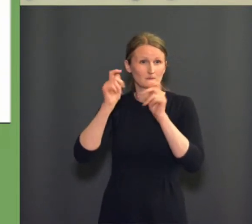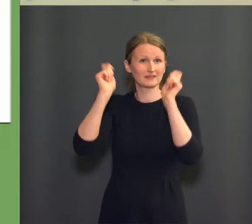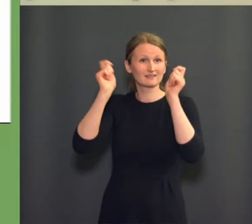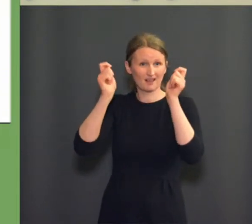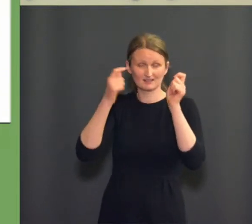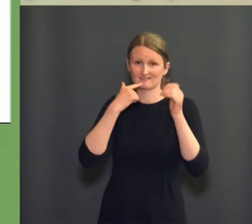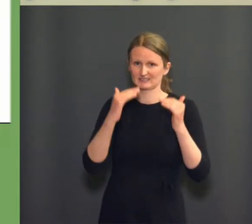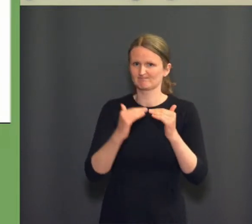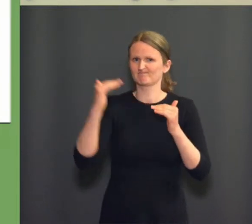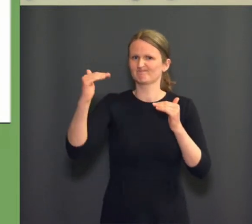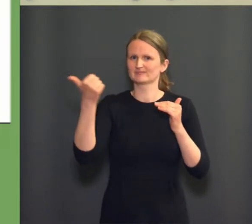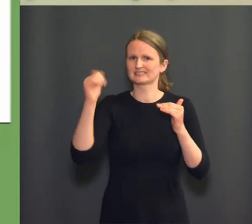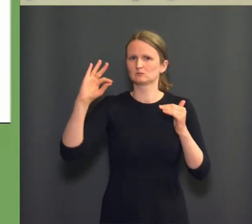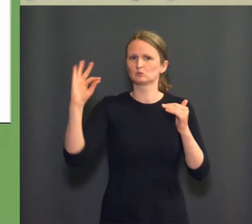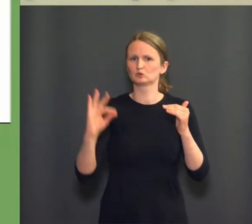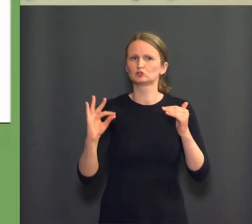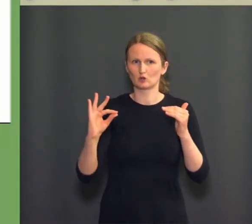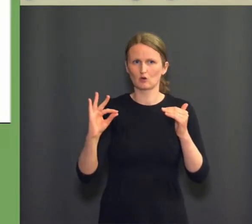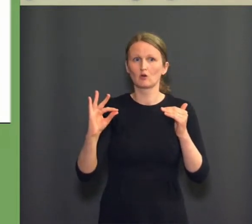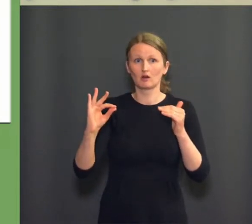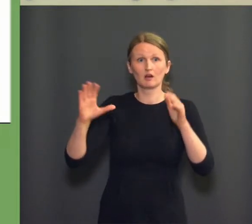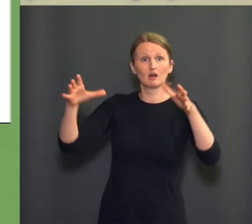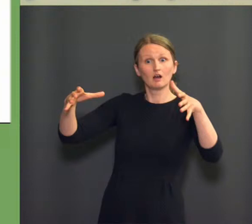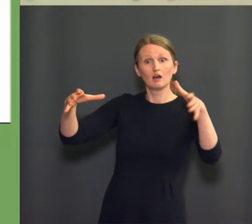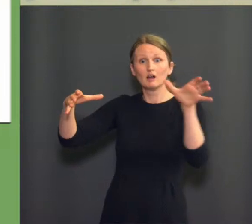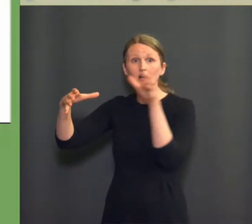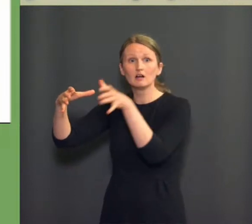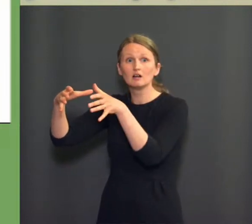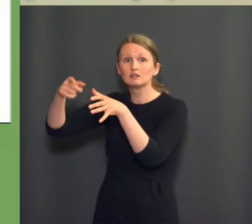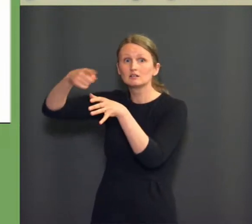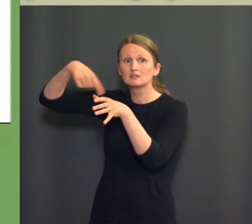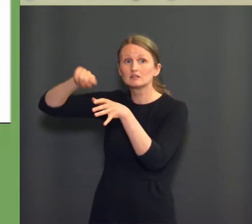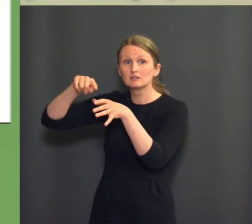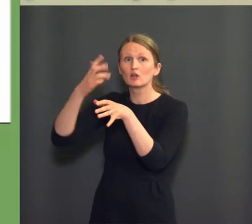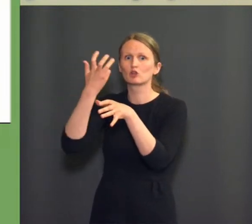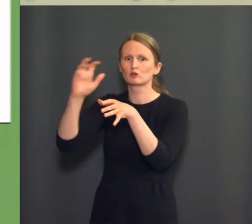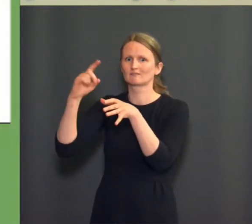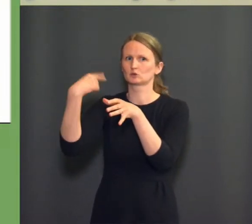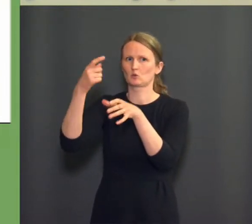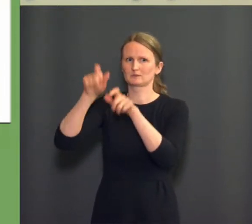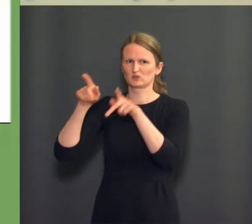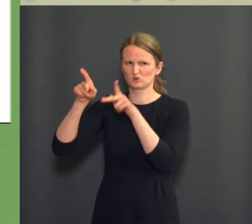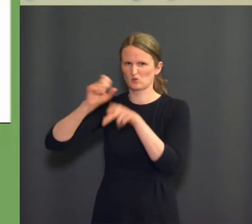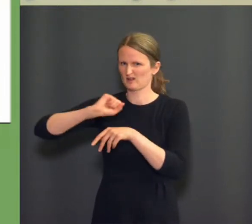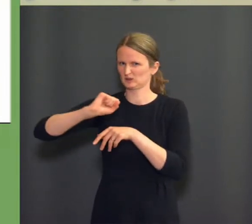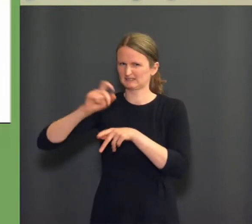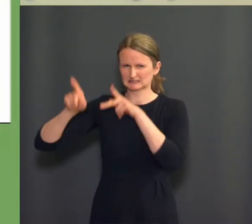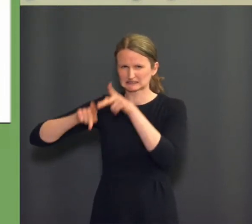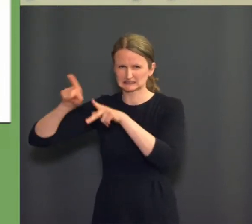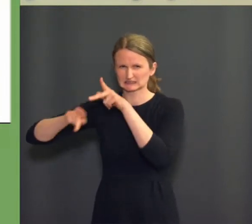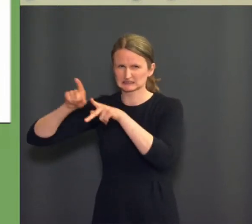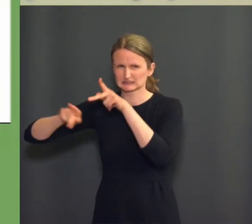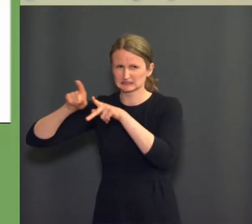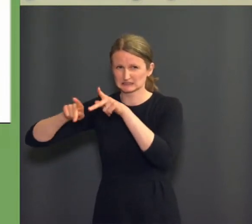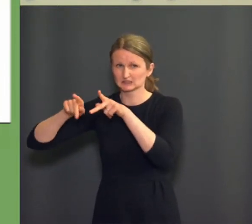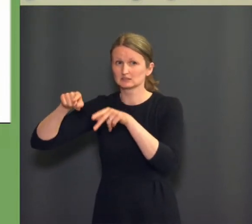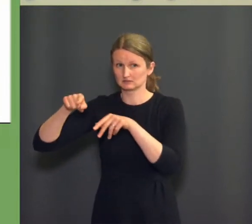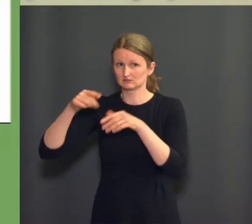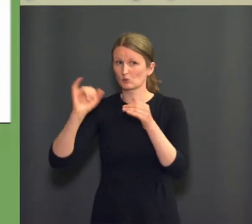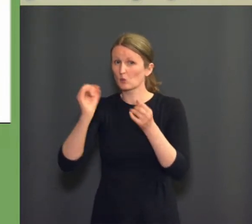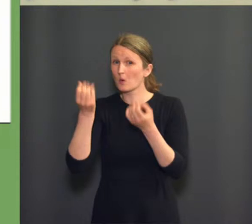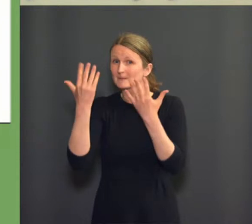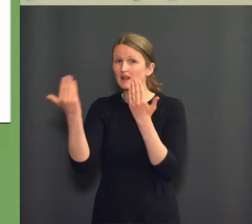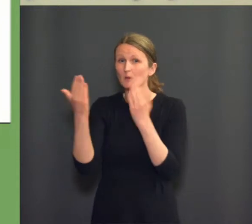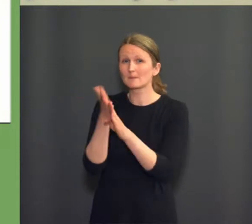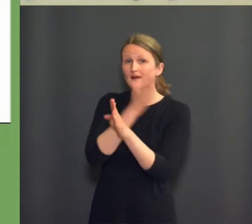de tous ces patients, 911 sont hospitalisés aux soins intensifs, ce qui est une augmentation de 15%. La proportion